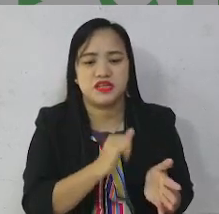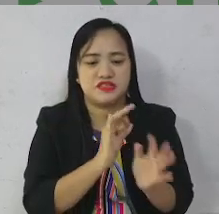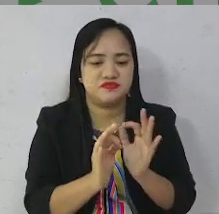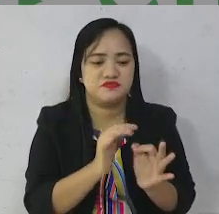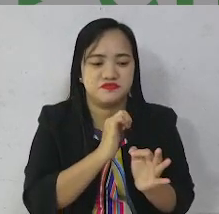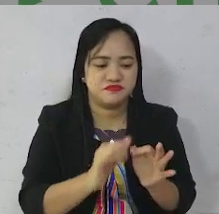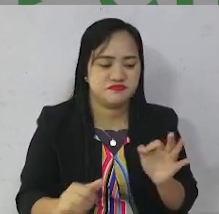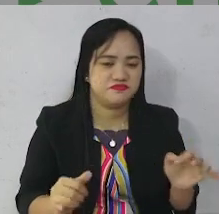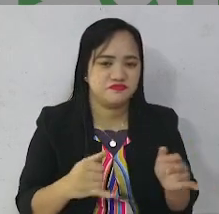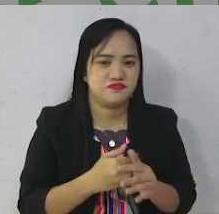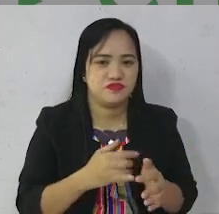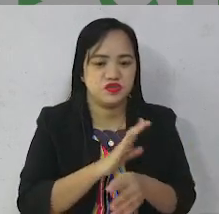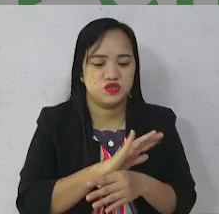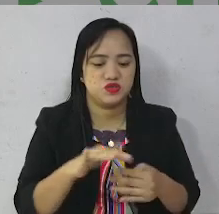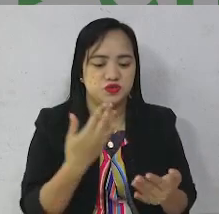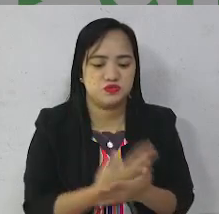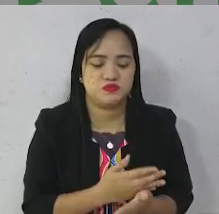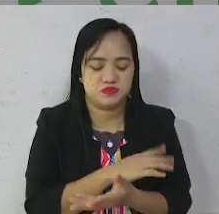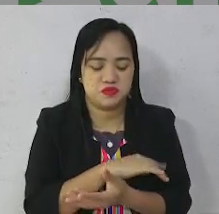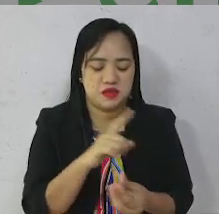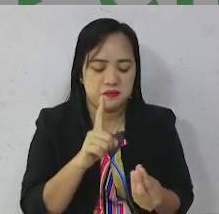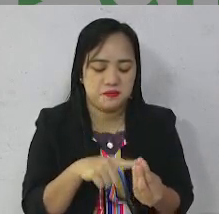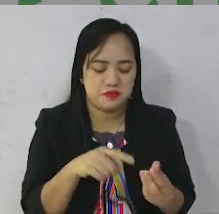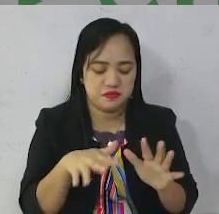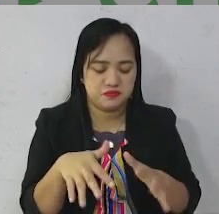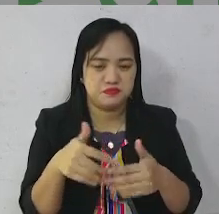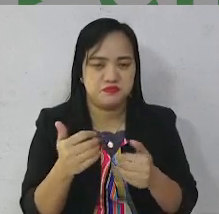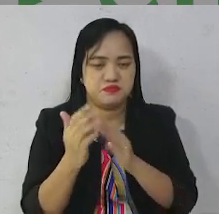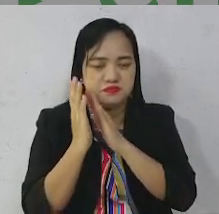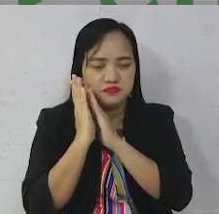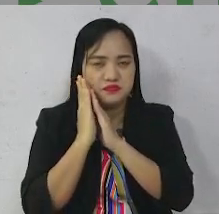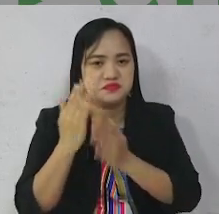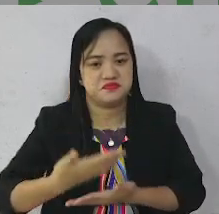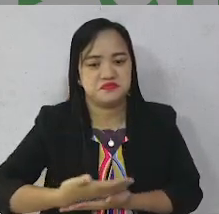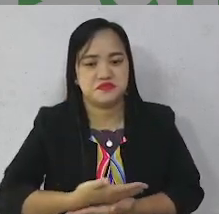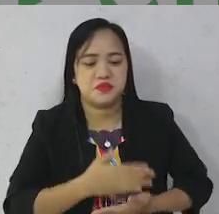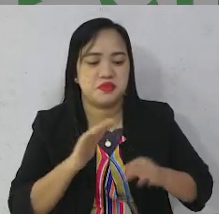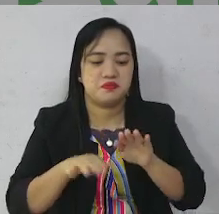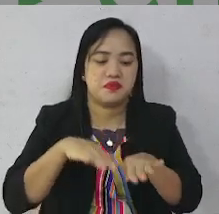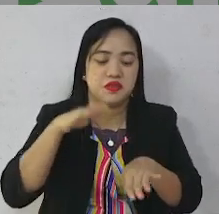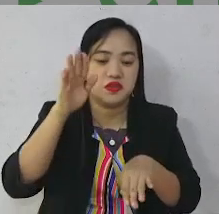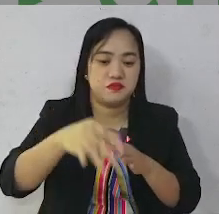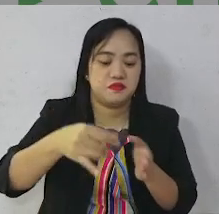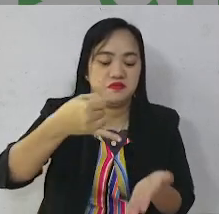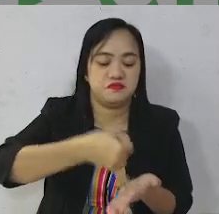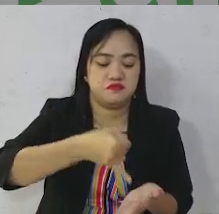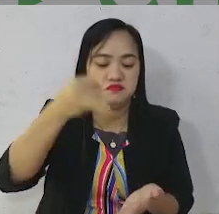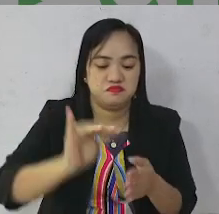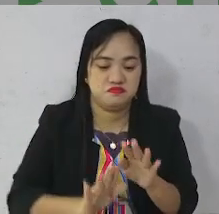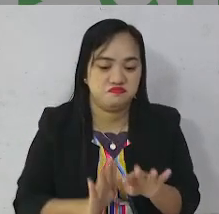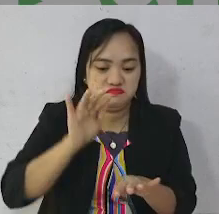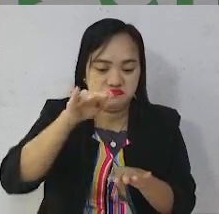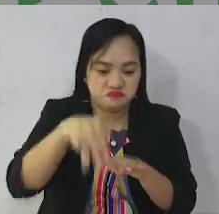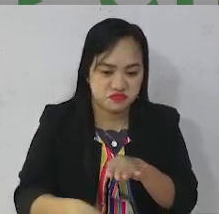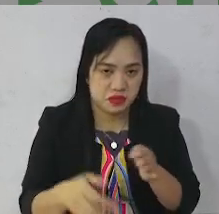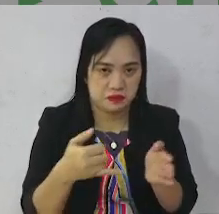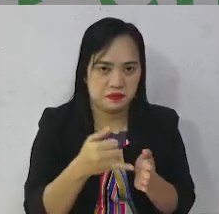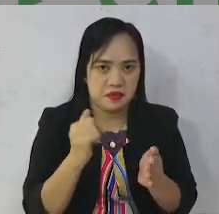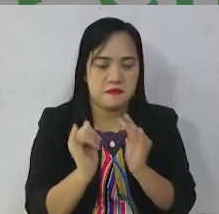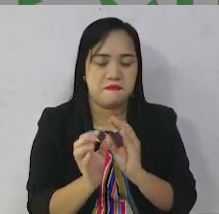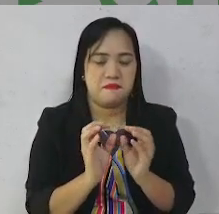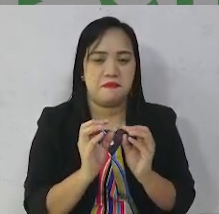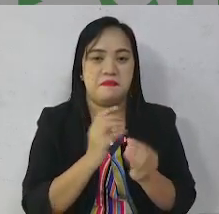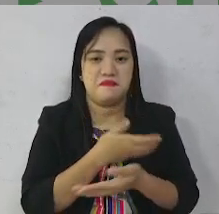sa natutulog na bata sa kanilang paglaki nasa nutrisyon yan sir e nutrisyon at saka